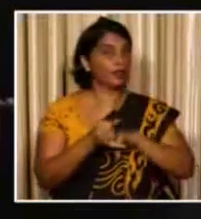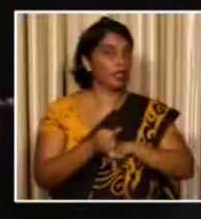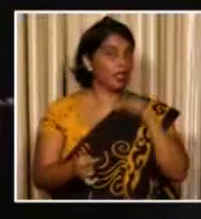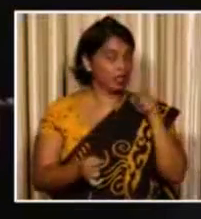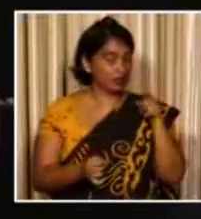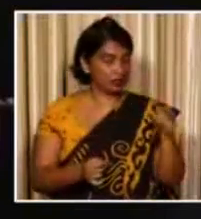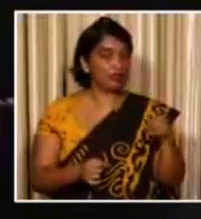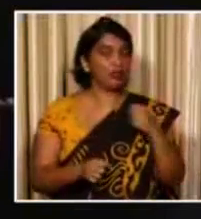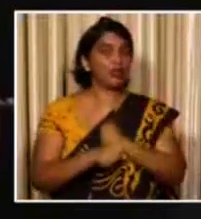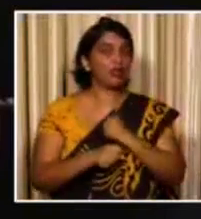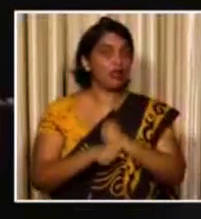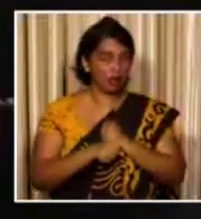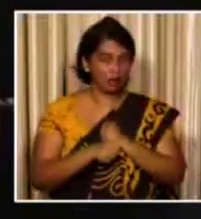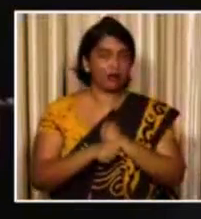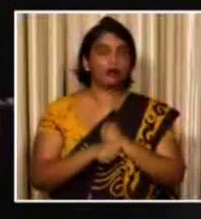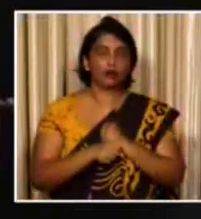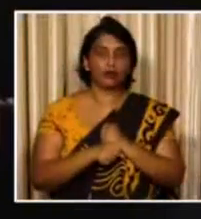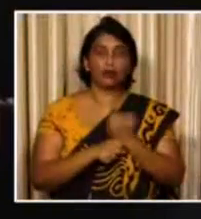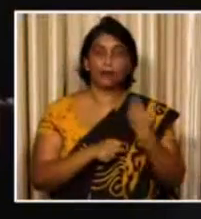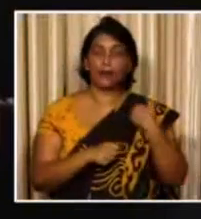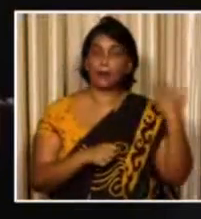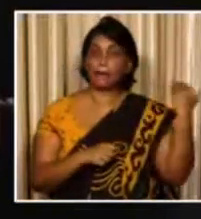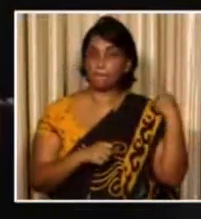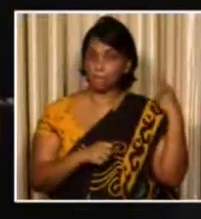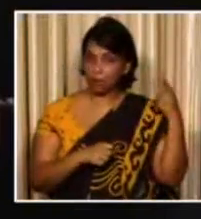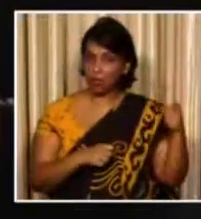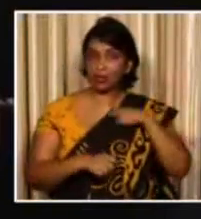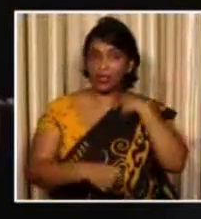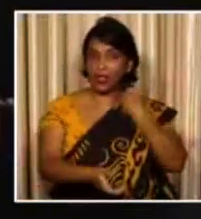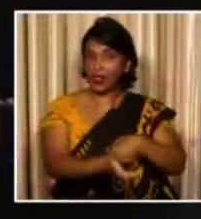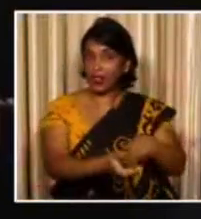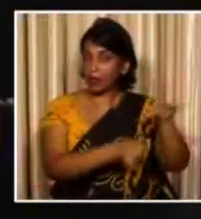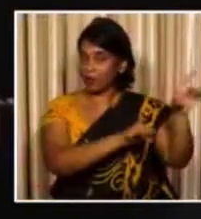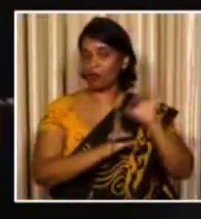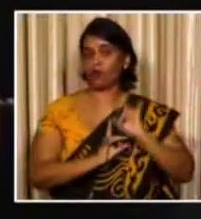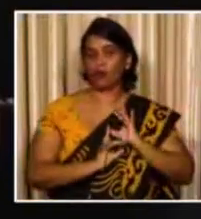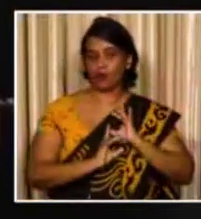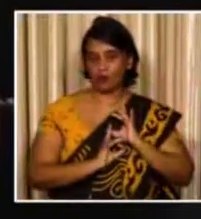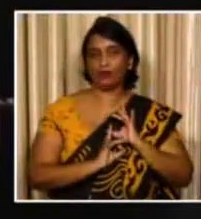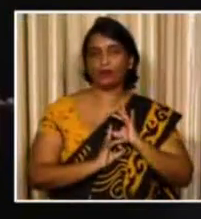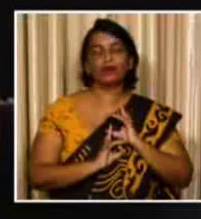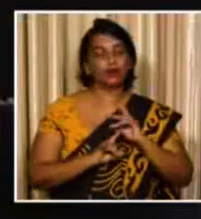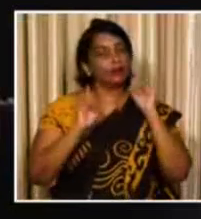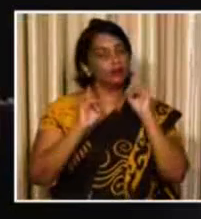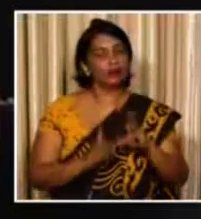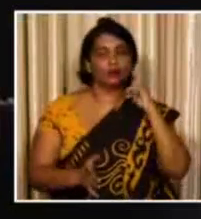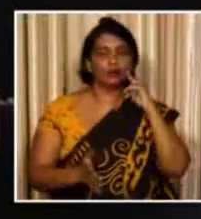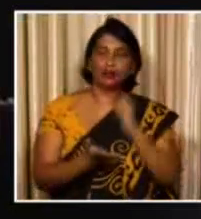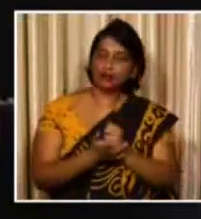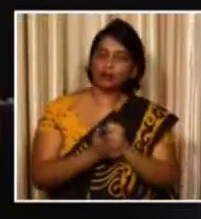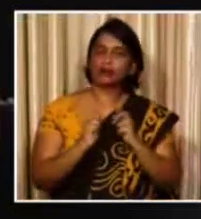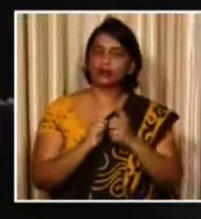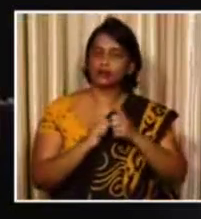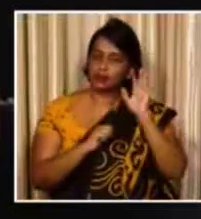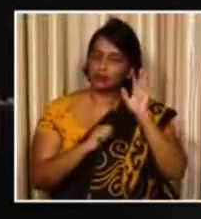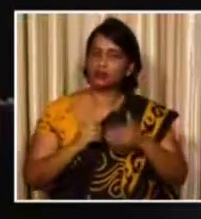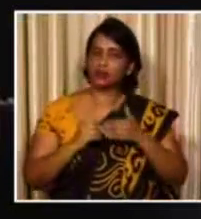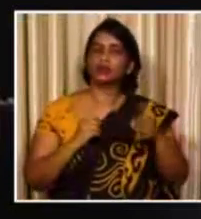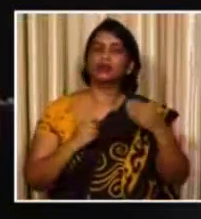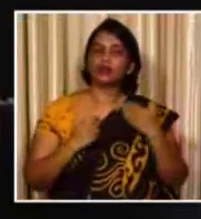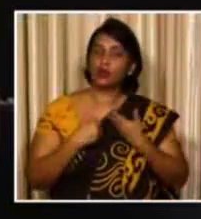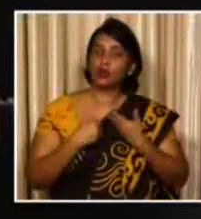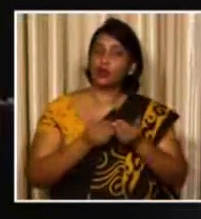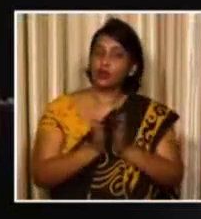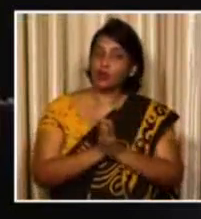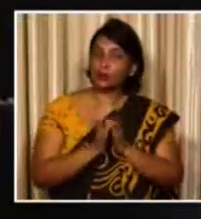വൂ ഗാമിനി അതുകോരളവന മകേ സഹോദരയാകെ എങ്കേ ദുവ പുലേമായി. ഇതാമ ദുഷ്കര തത്വയക് യടത്തെ പവാ